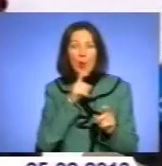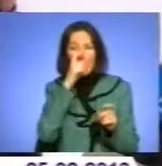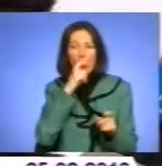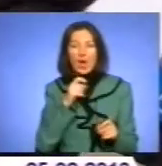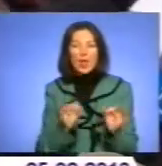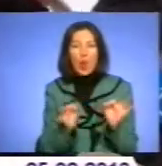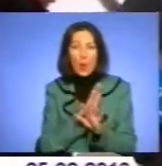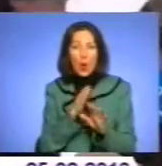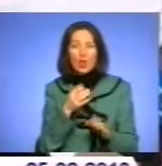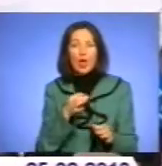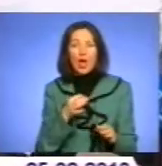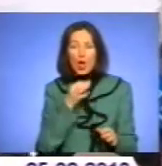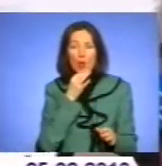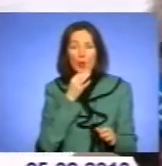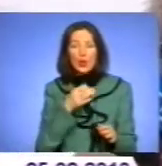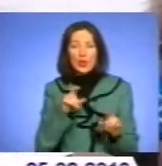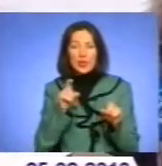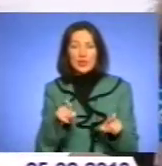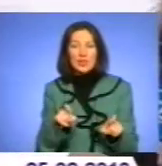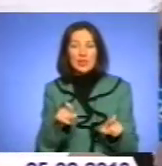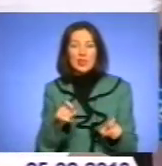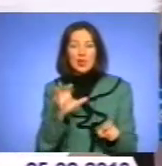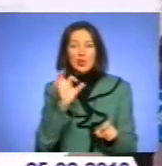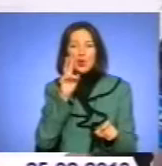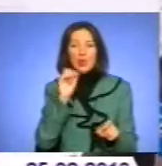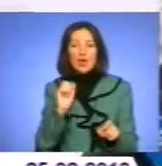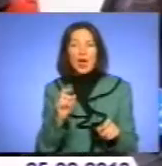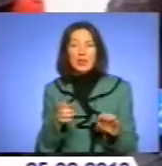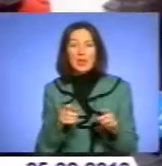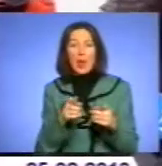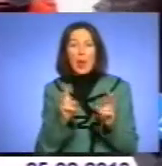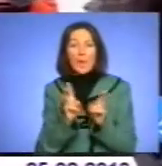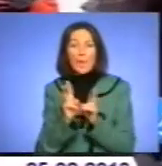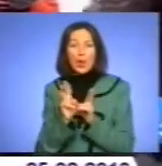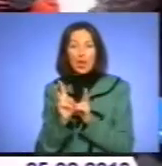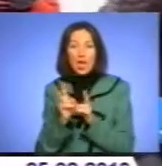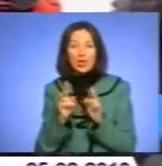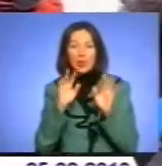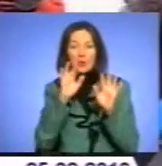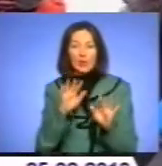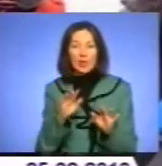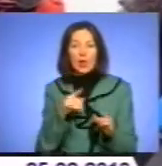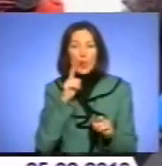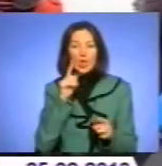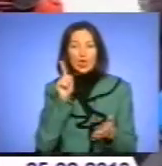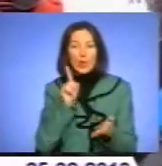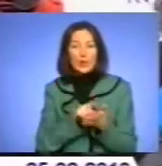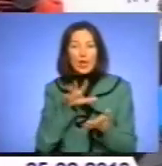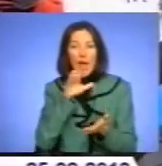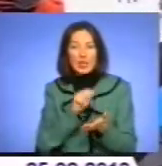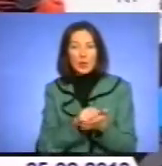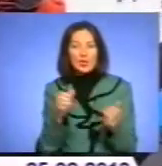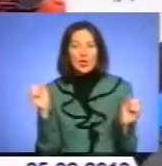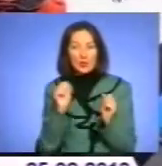погода, я люблю посидіти собі в соціальних мережах, ніж побігати на дворі. Молодь повинна займатися спортом, тому що спорт, ну,